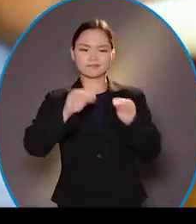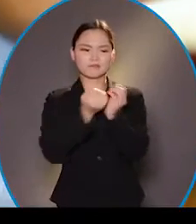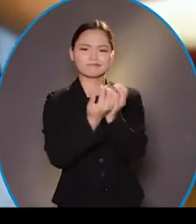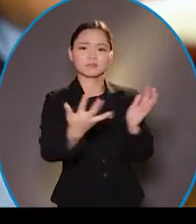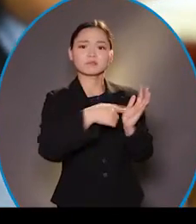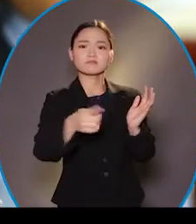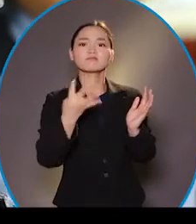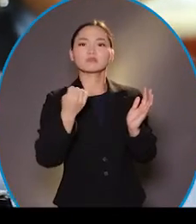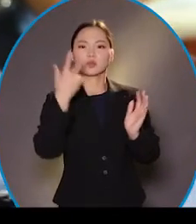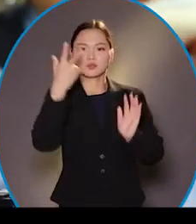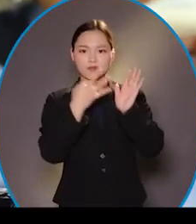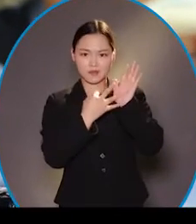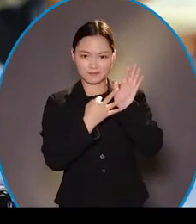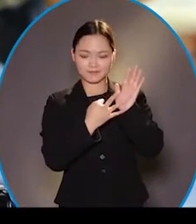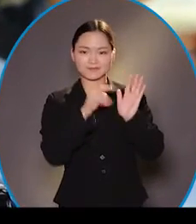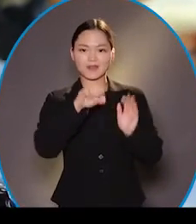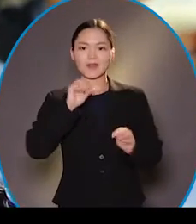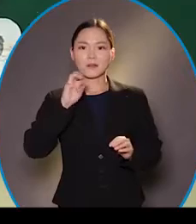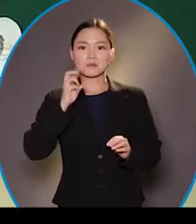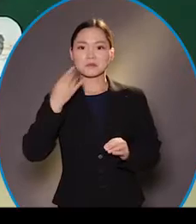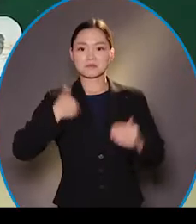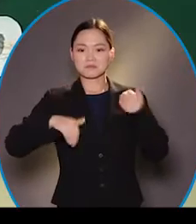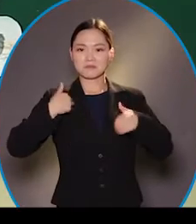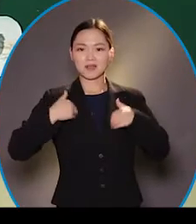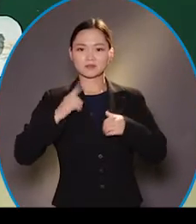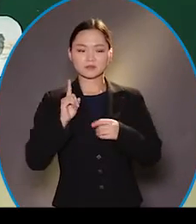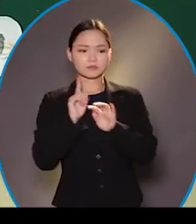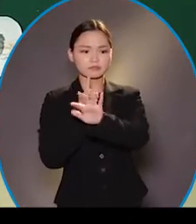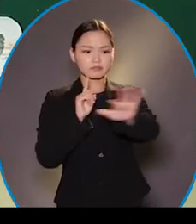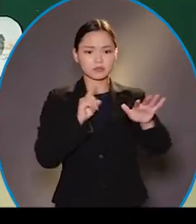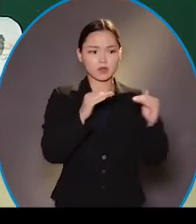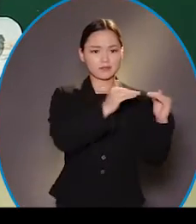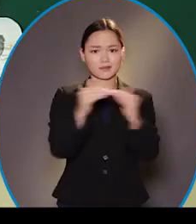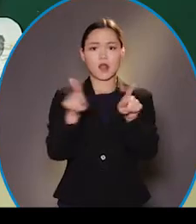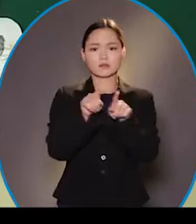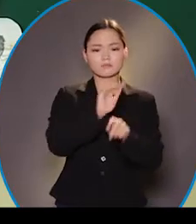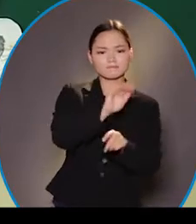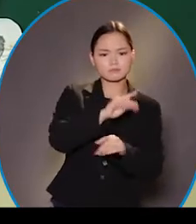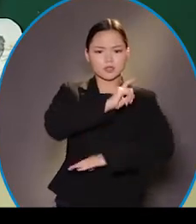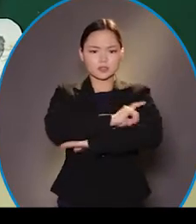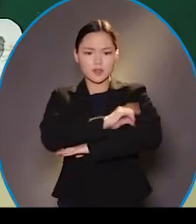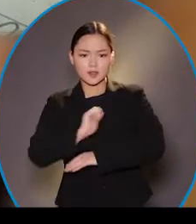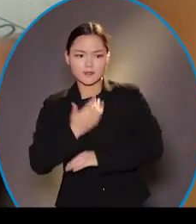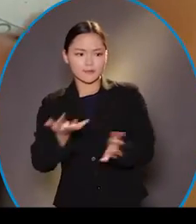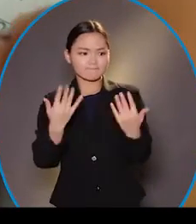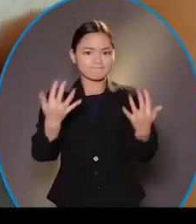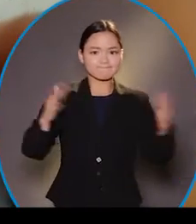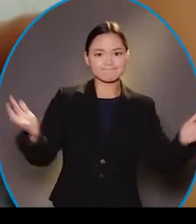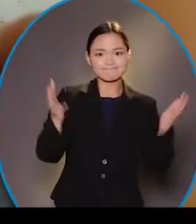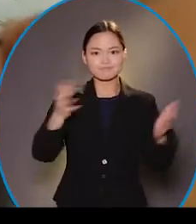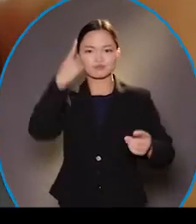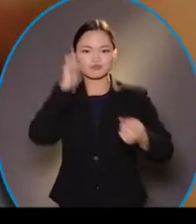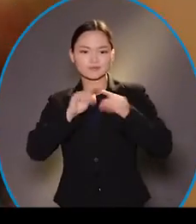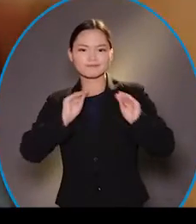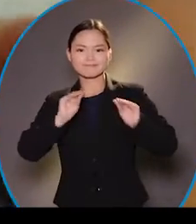хүүхэдтэй. Амар мэнд багш бусад хүүхдүүдтэй л адил шаардлага тавьж хичээлд идэвхтэй оролцуулахыг